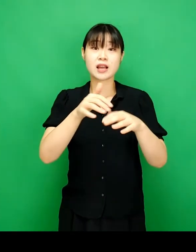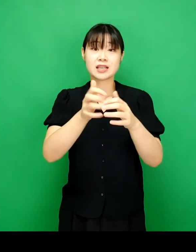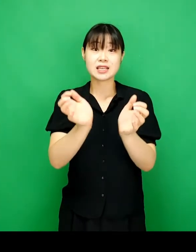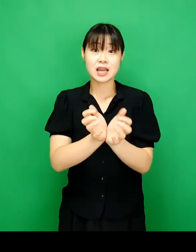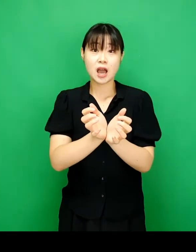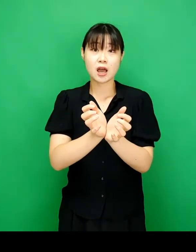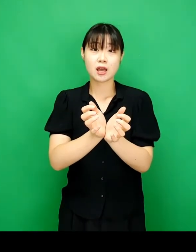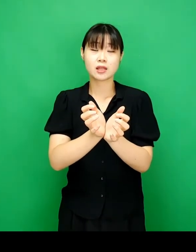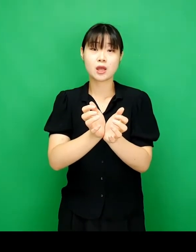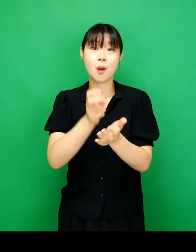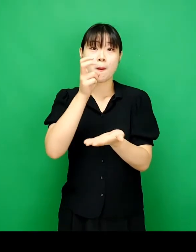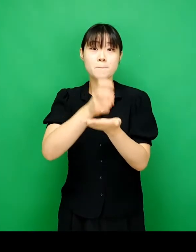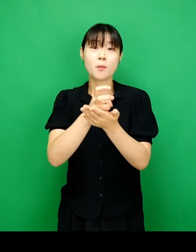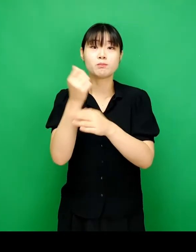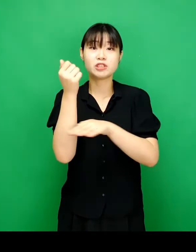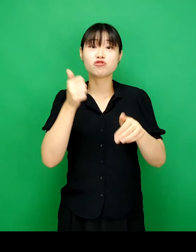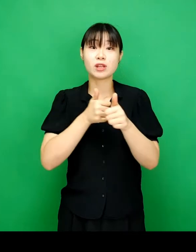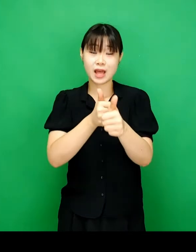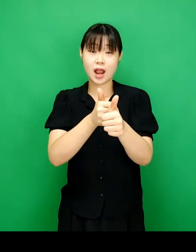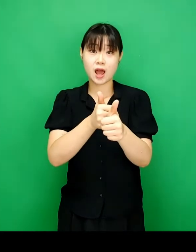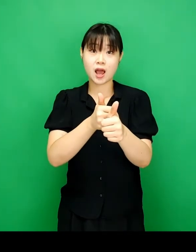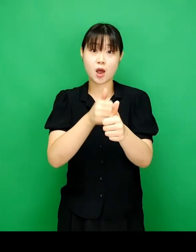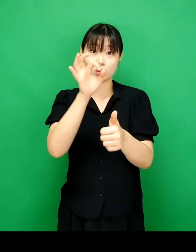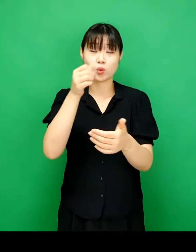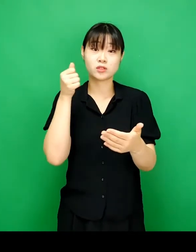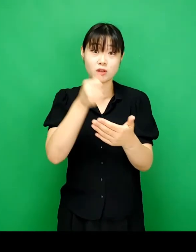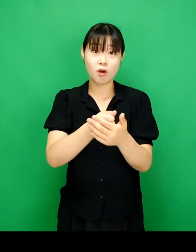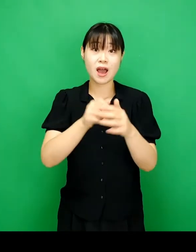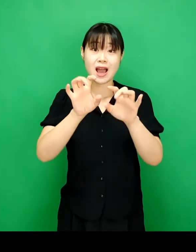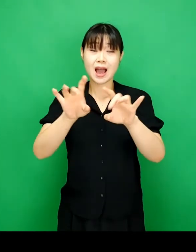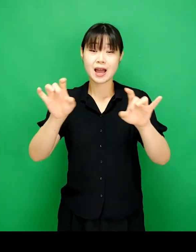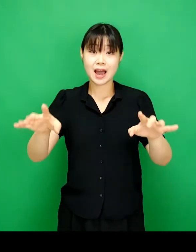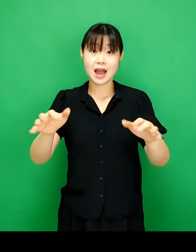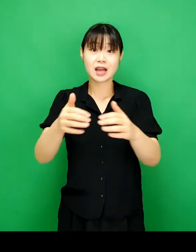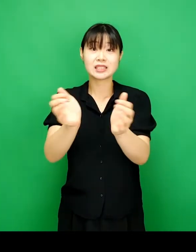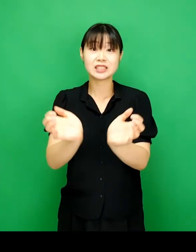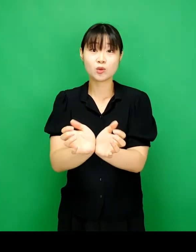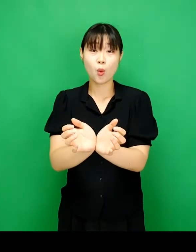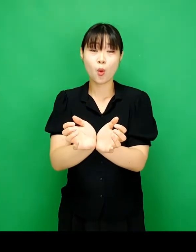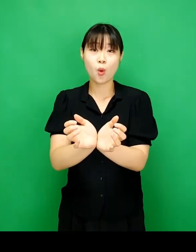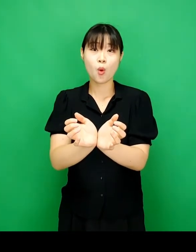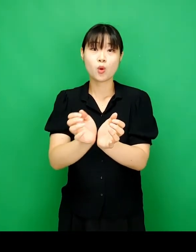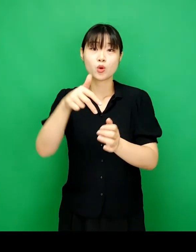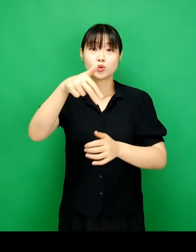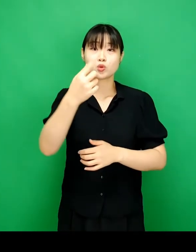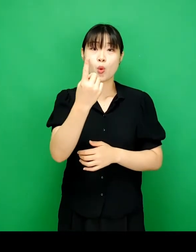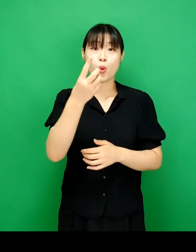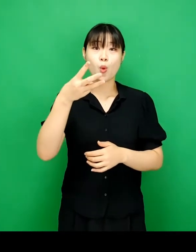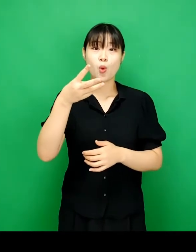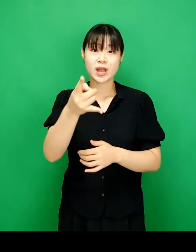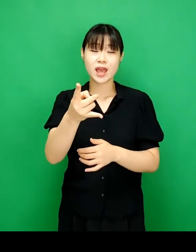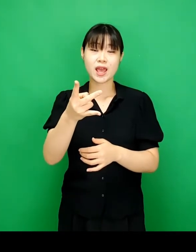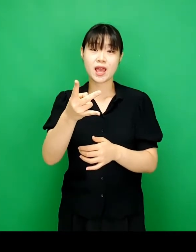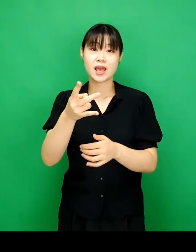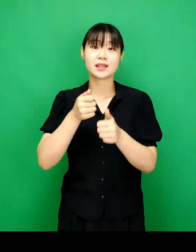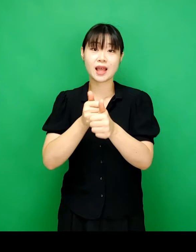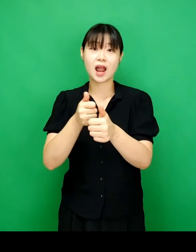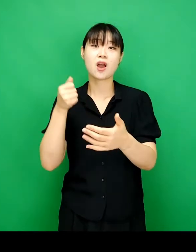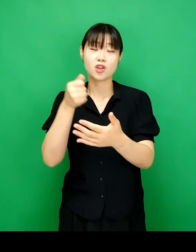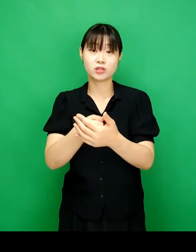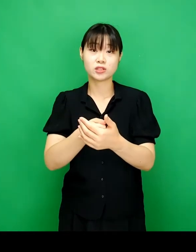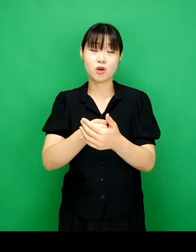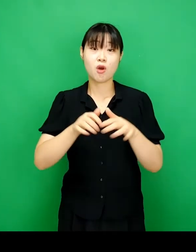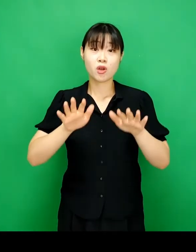경우 정보공개법 시행규칙에 의해 산정하며 각 시도 등 지방자치단체의 경우 조례로